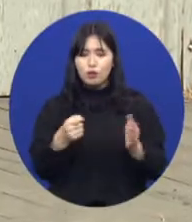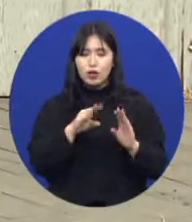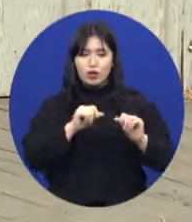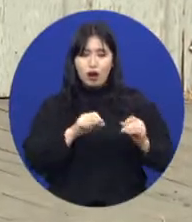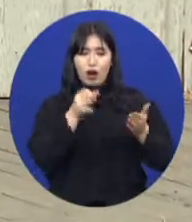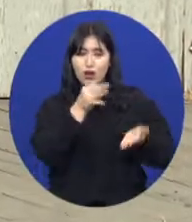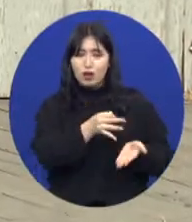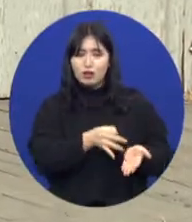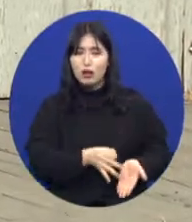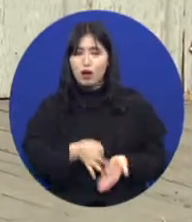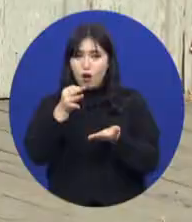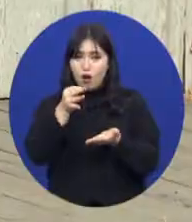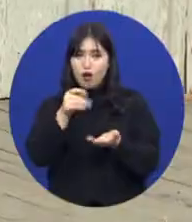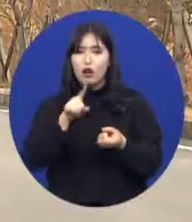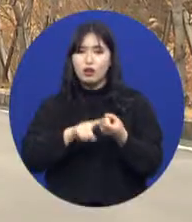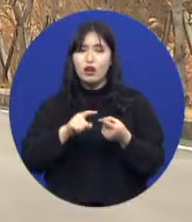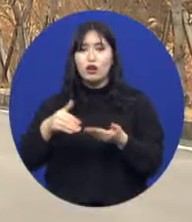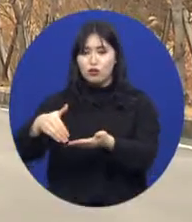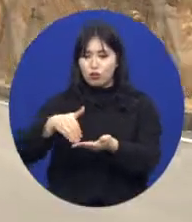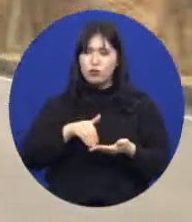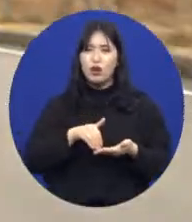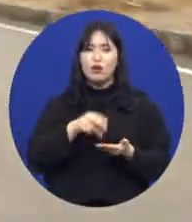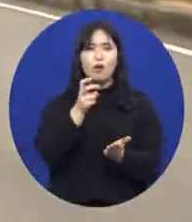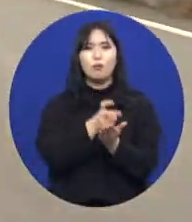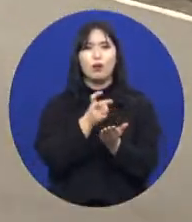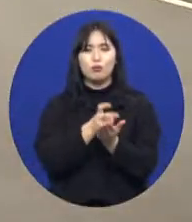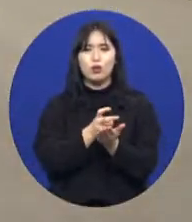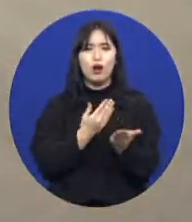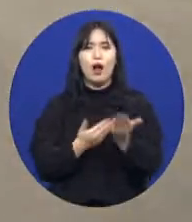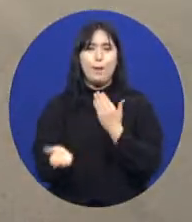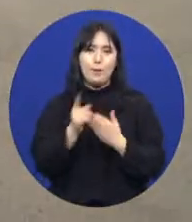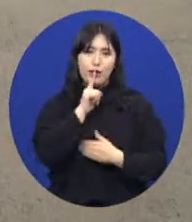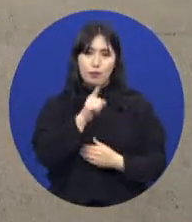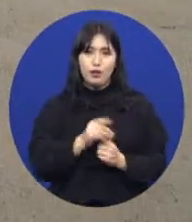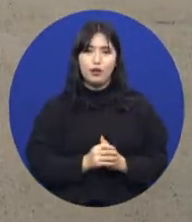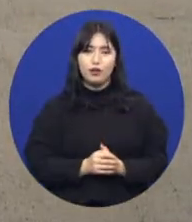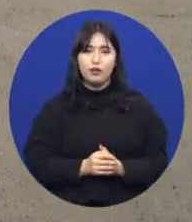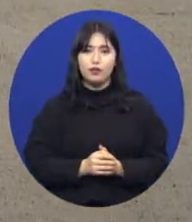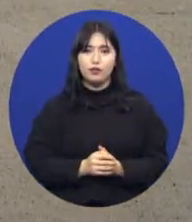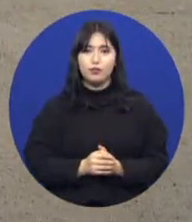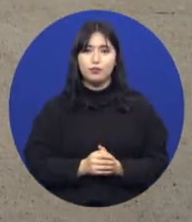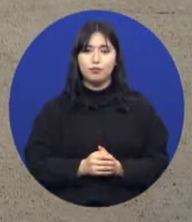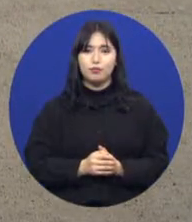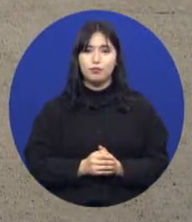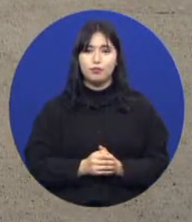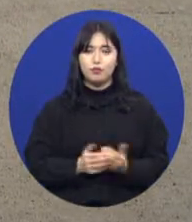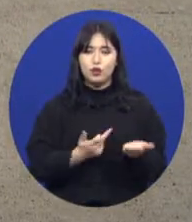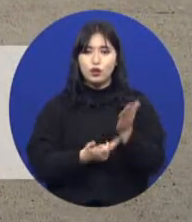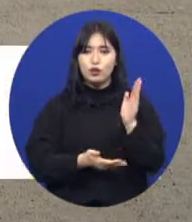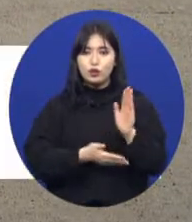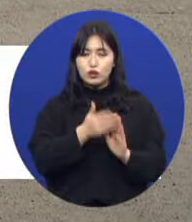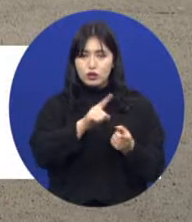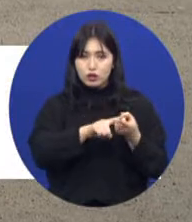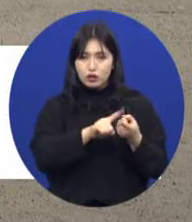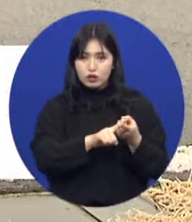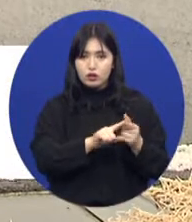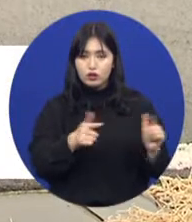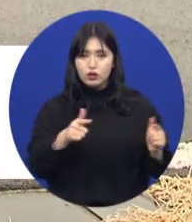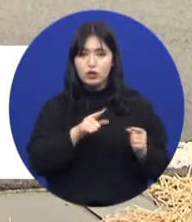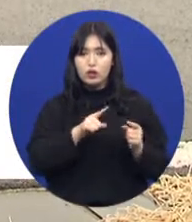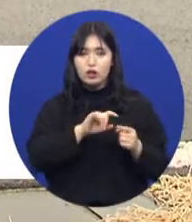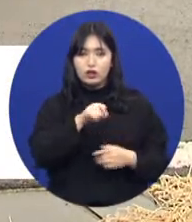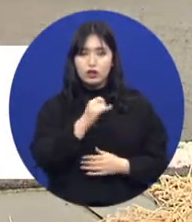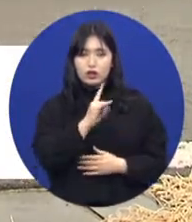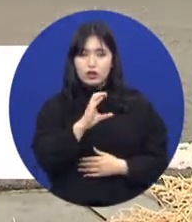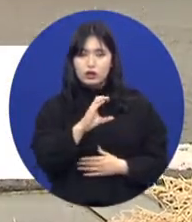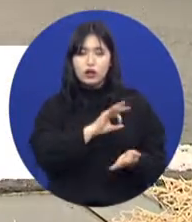땅의 가치가 높아졌다는 주장은 법리적으로 맞지 않다는 것입니다. JDC가 활용할 수 있는 거지 우리 토지주들이 활용할 수